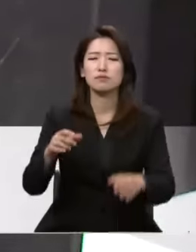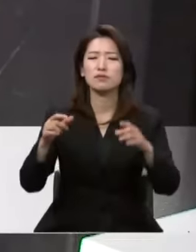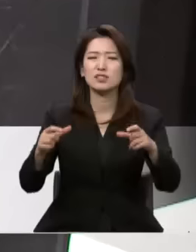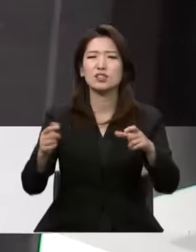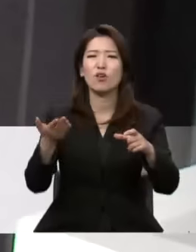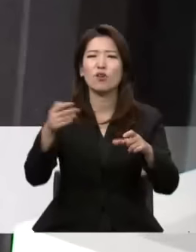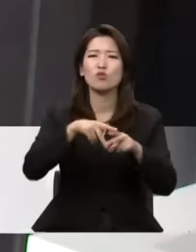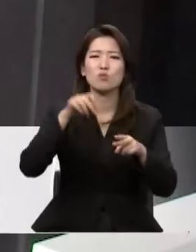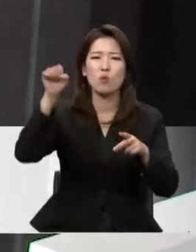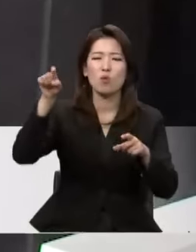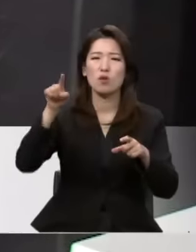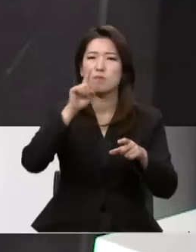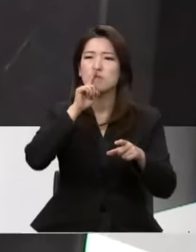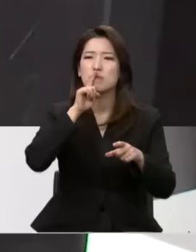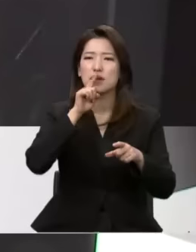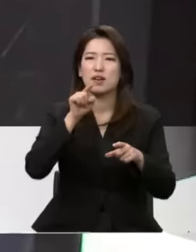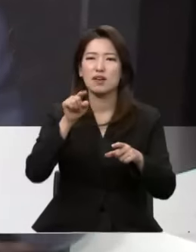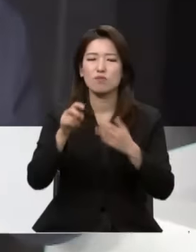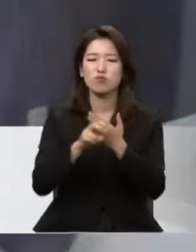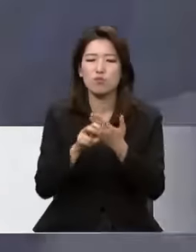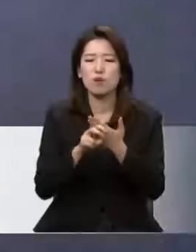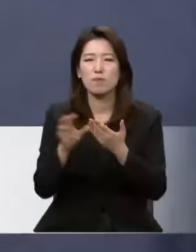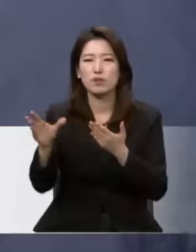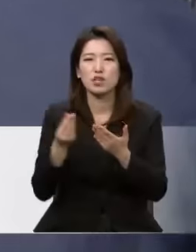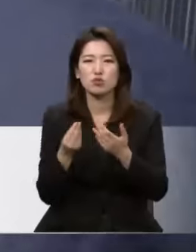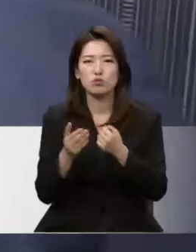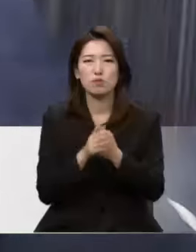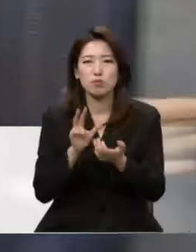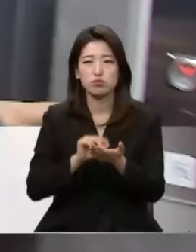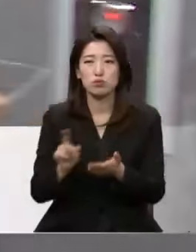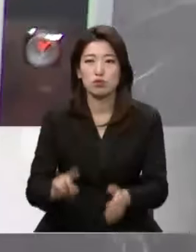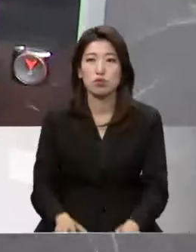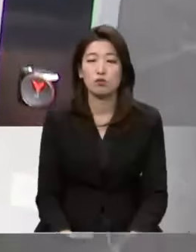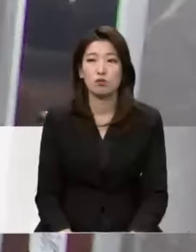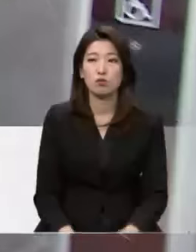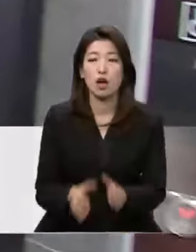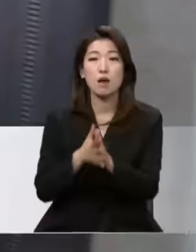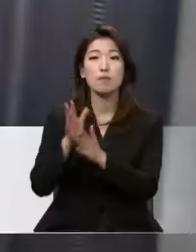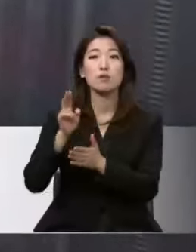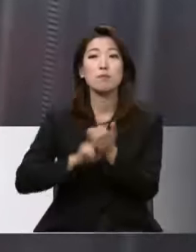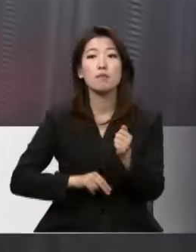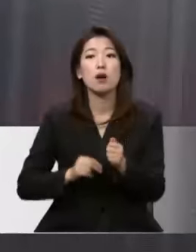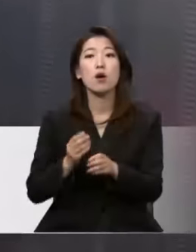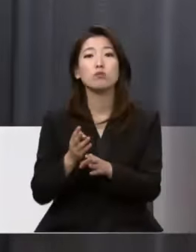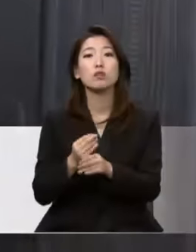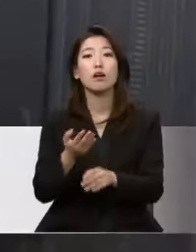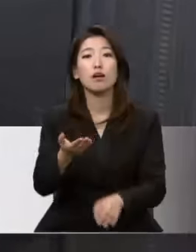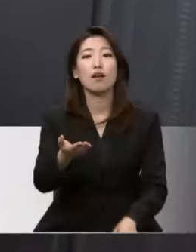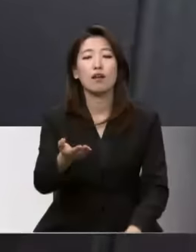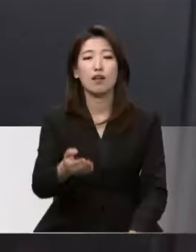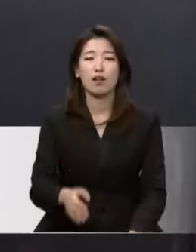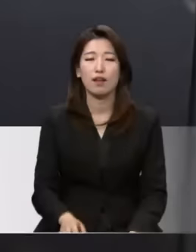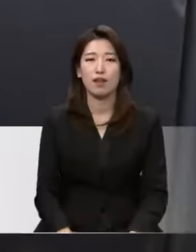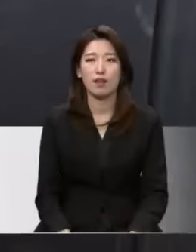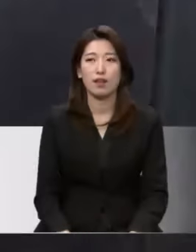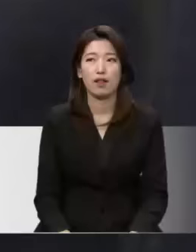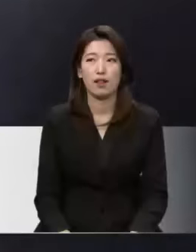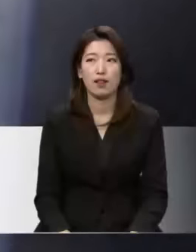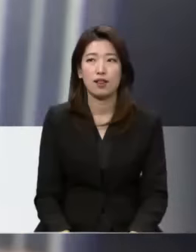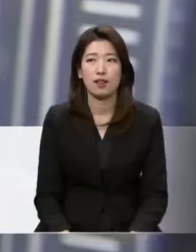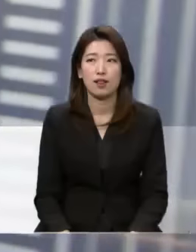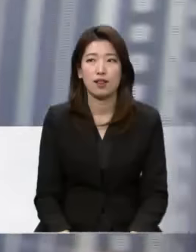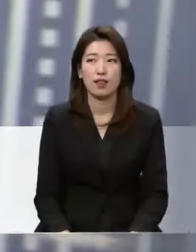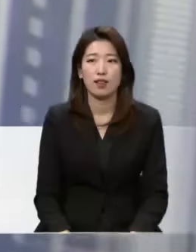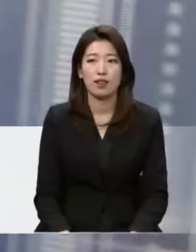나오는데 어떻게 생각하세요 엘리베터 아파트 파신다 그랬는데 언제쯤 지금 내놓고 파실 예정인가요